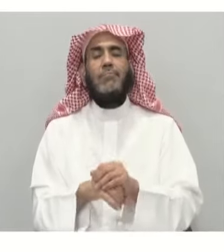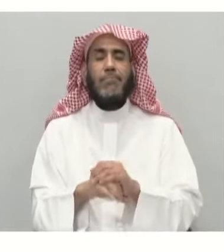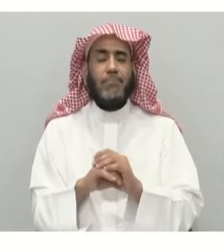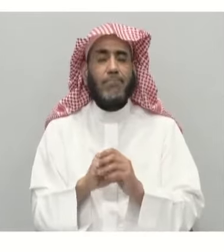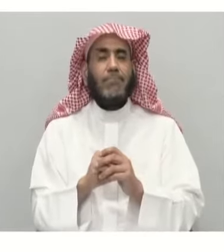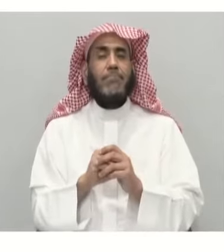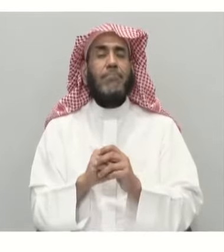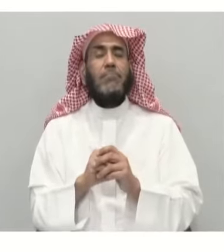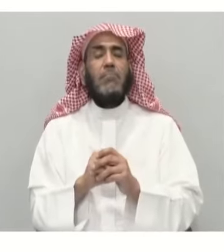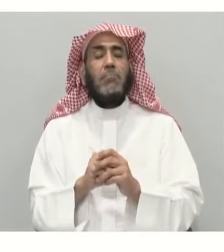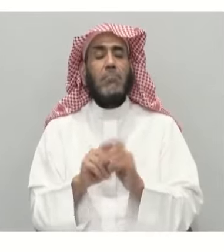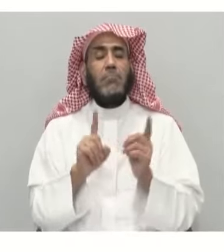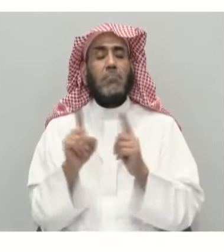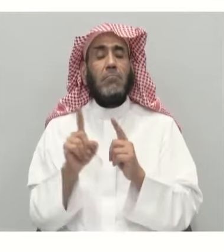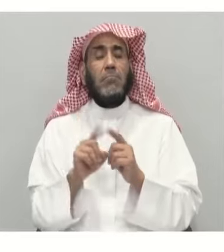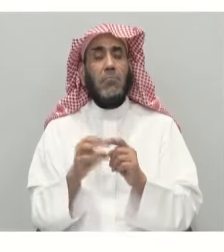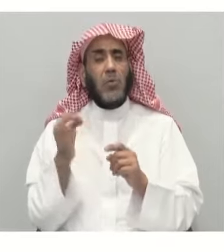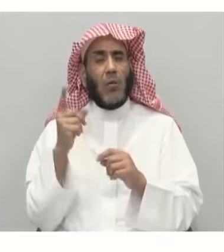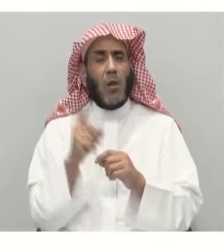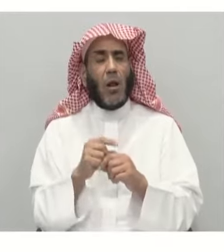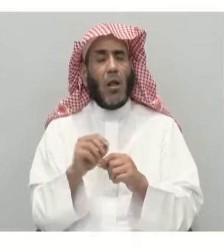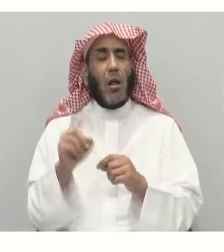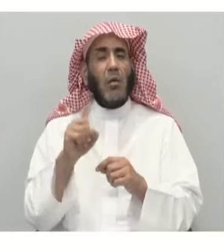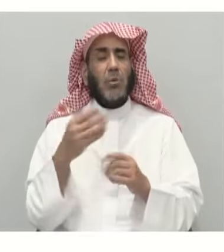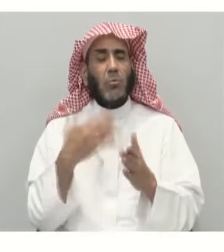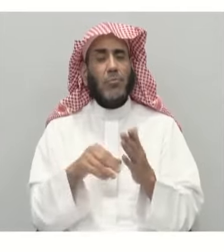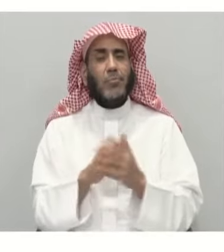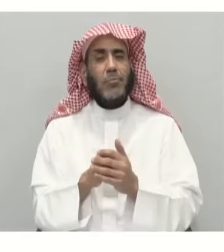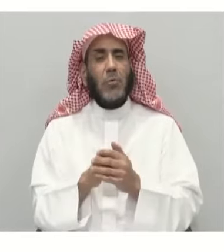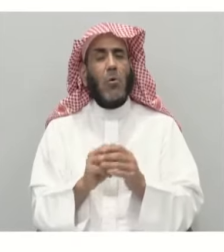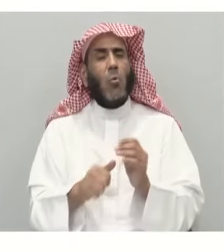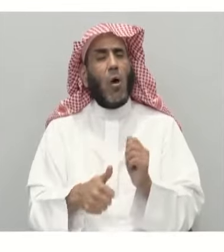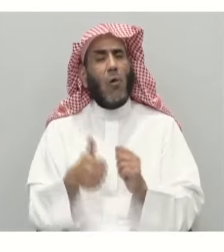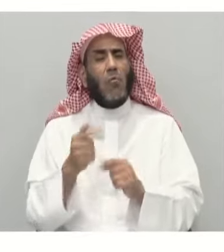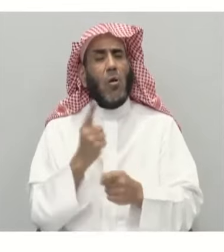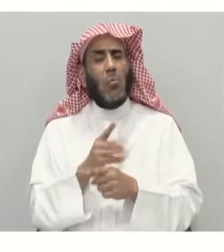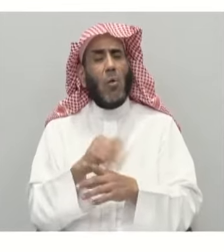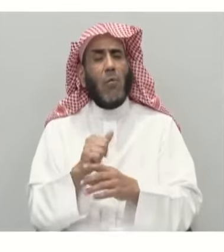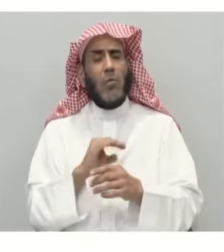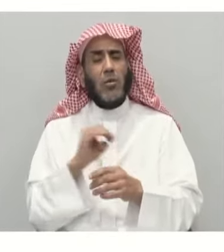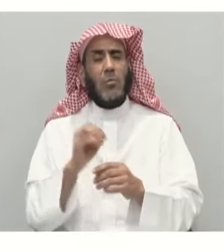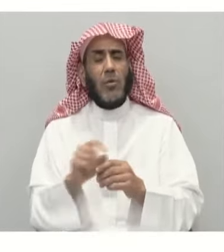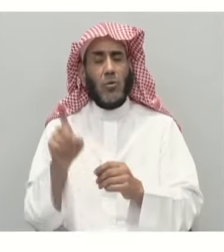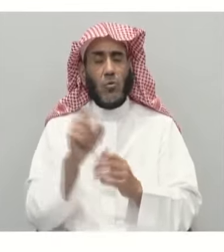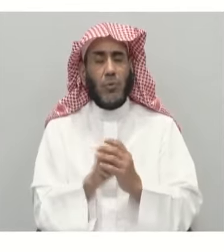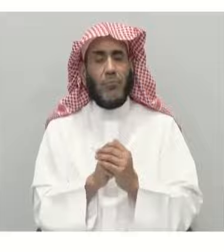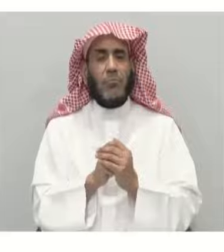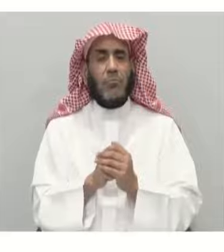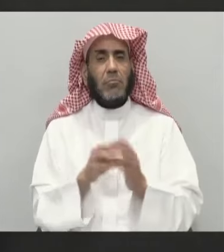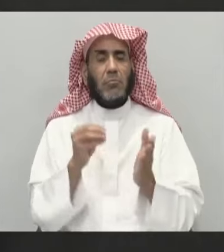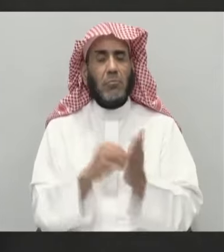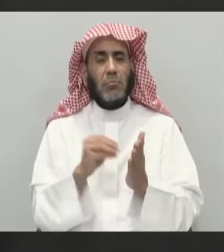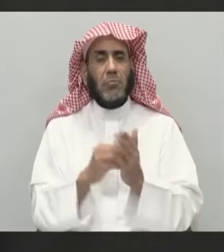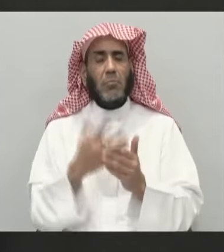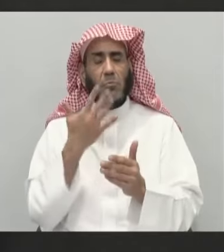واو ساكنه هنا في الترف على الهمزه المتوسطه ويحسن حقيقه في مثل الاجابه على هذا السؤال ان تضعه